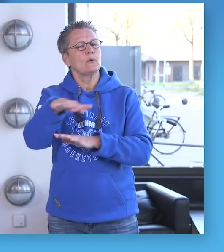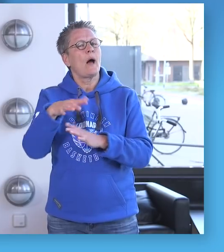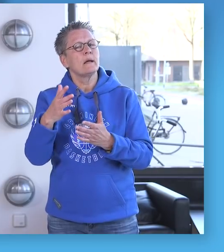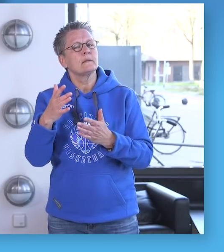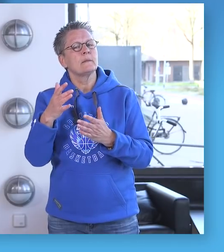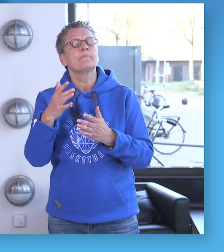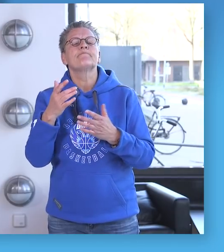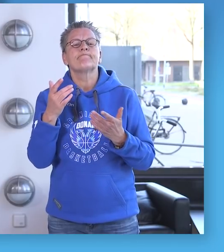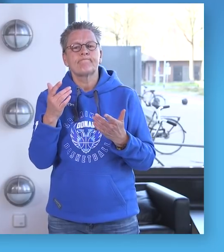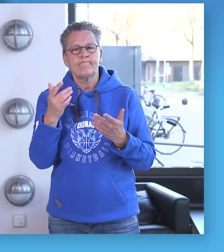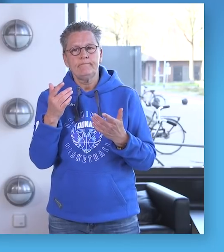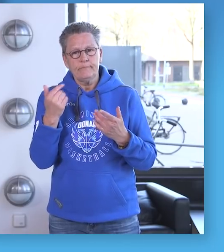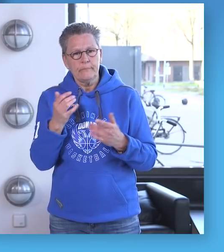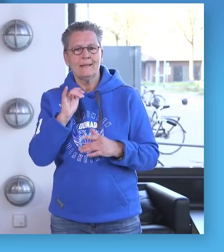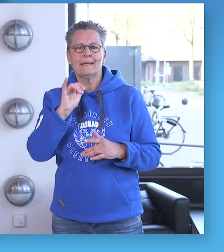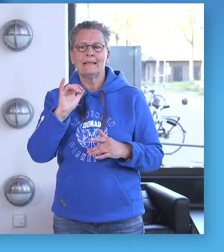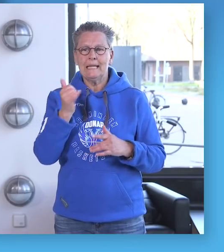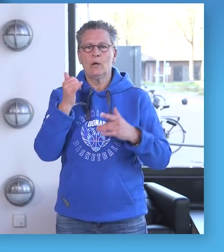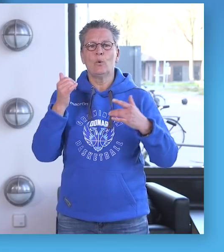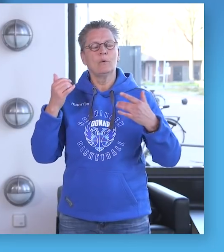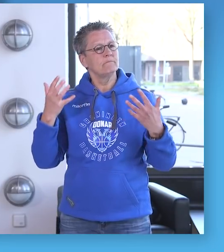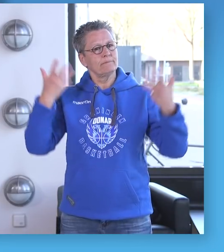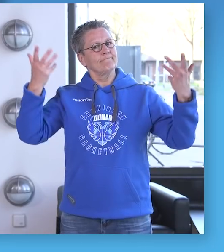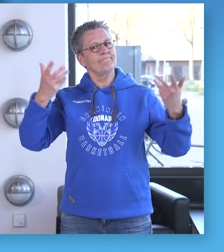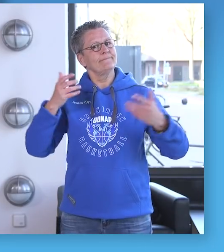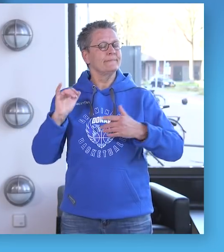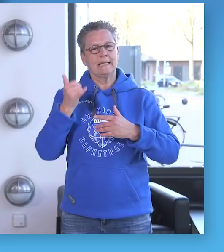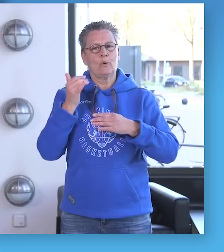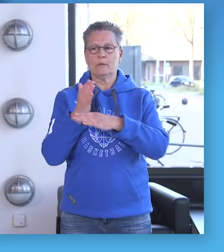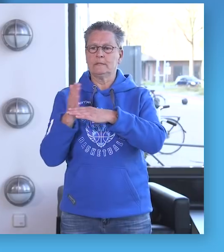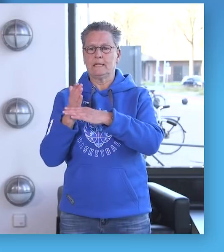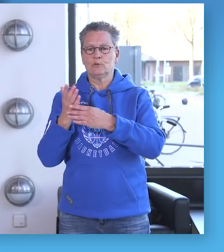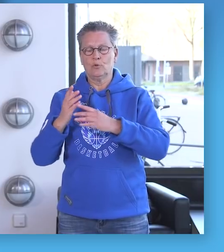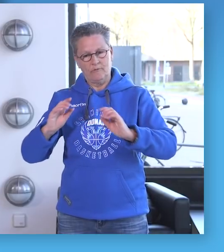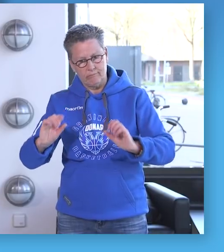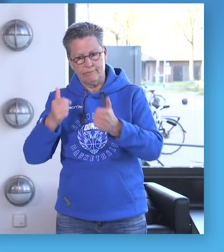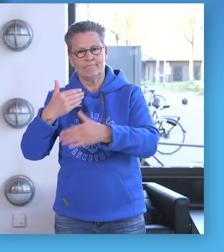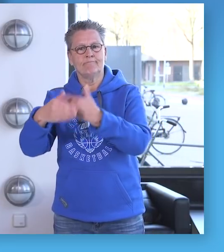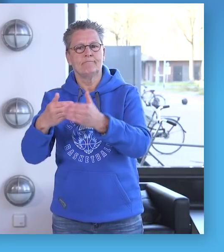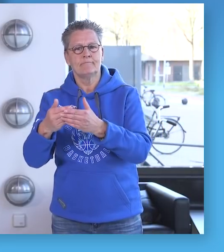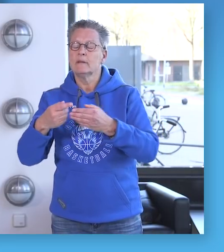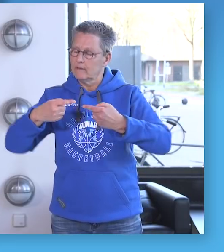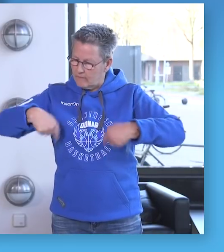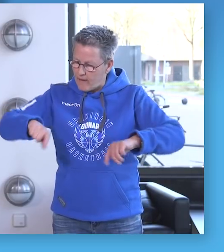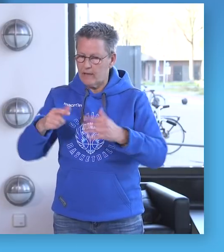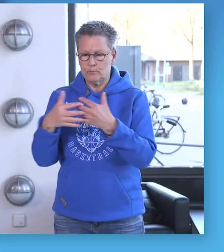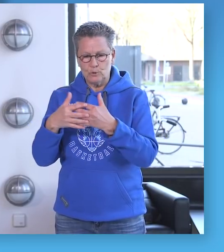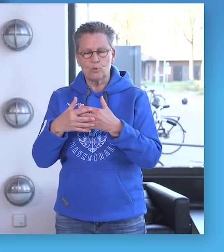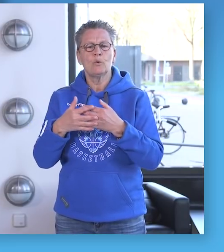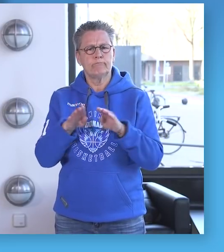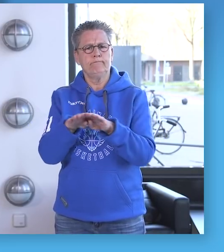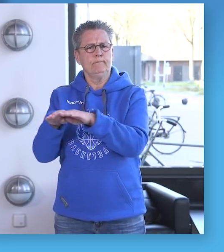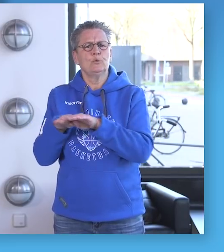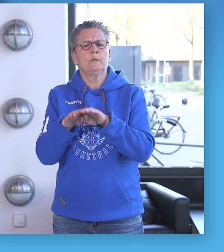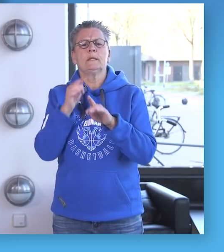moet als het ware met een nieuw elan, een nieuw seizoen starten. En we vonden met z'n allen unaniem dat zeg maar, dit een